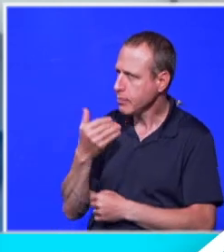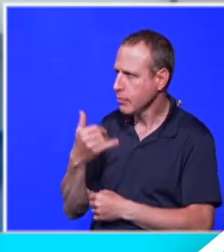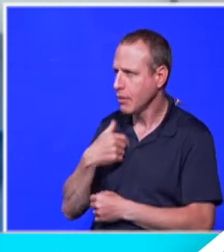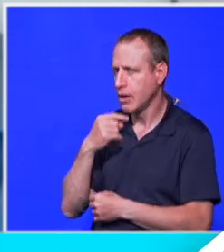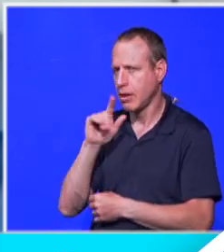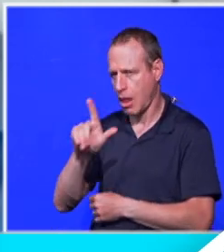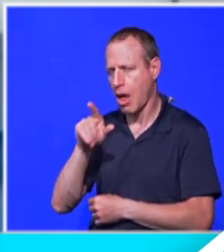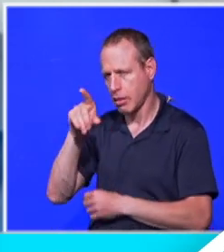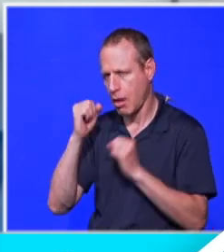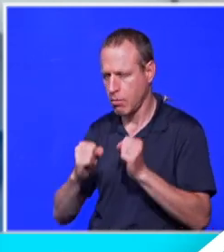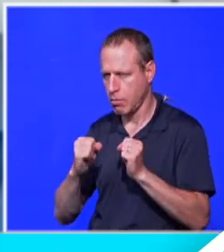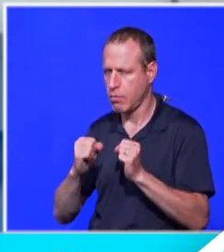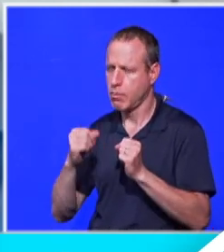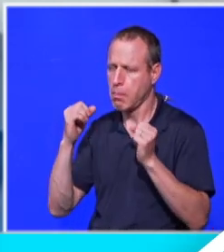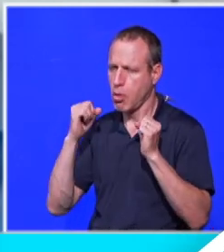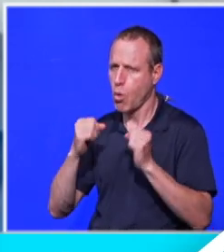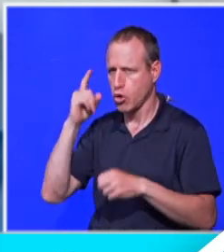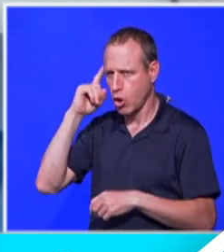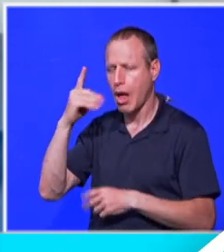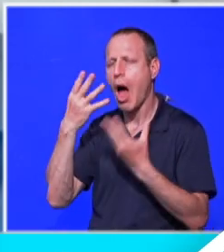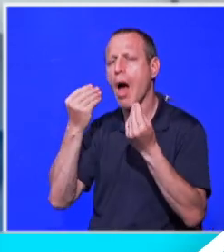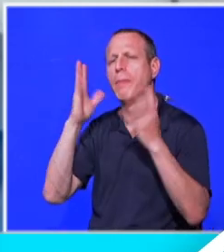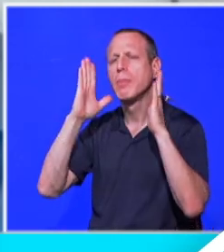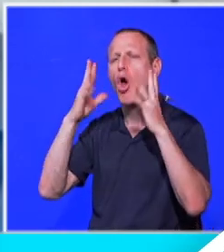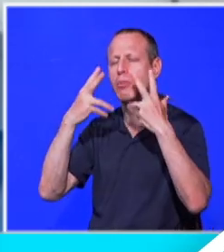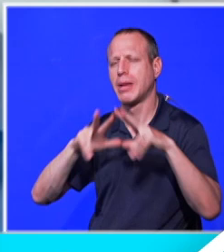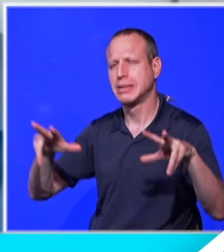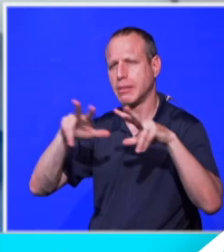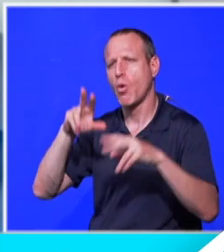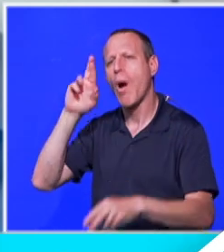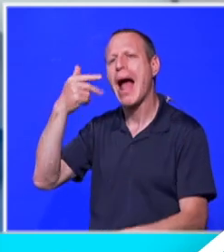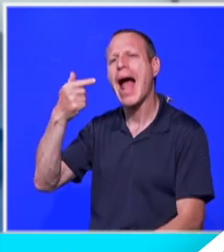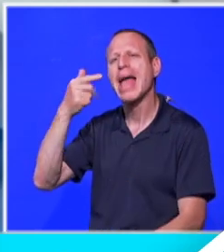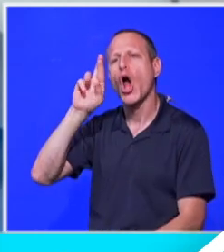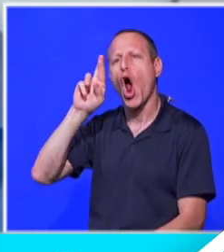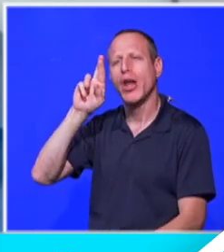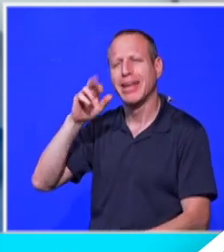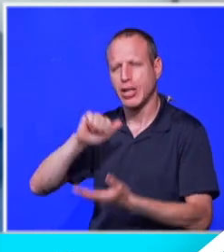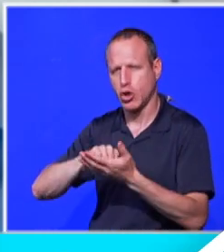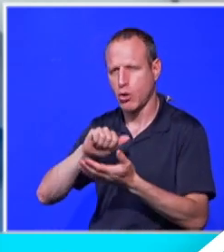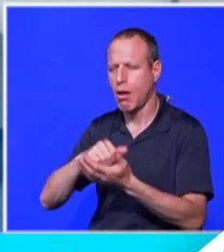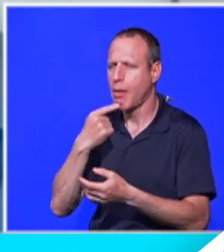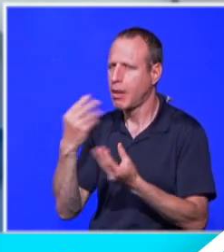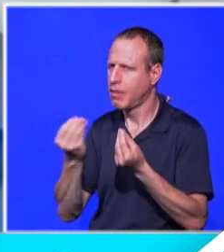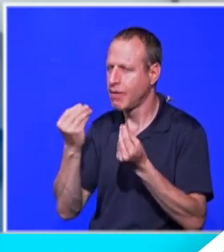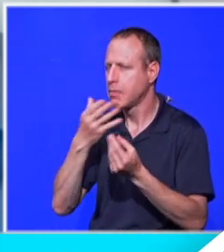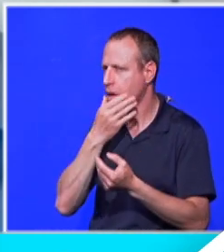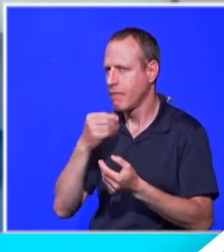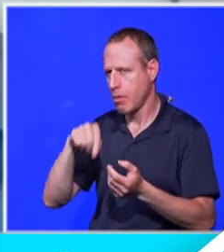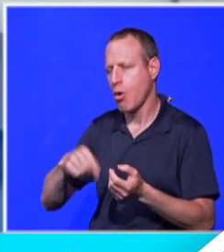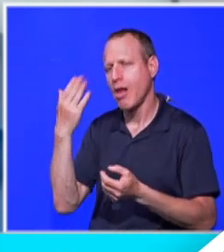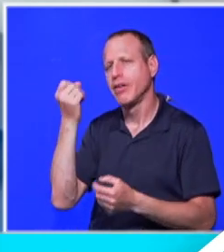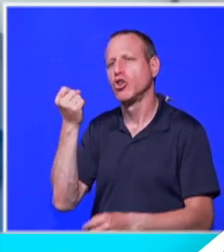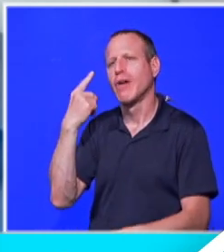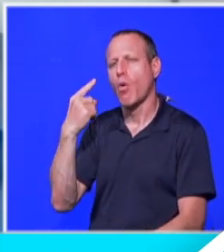לך, אתה בוודאי יודע שרבים מאוד בציבור, גיא רולניק, העיתונאי, ביטא את הדברים יפה כאן לפני